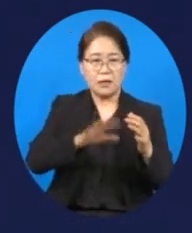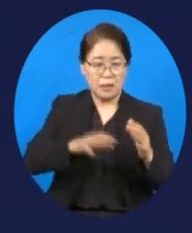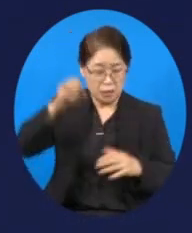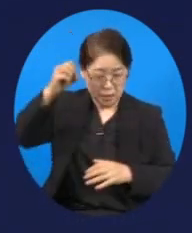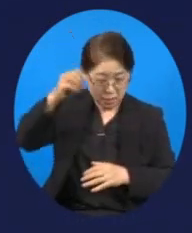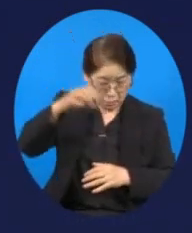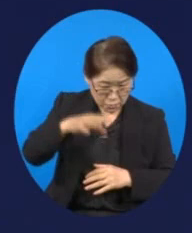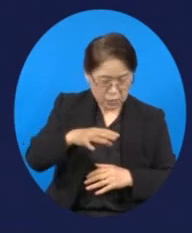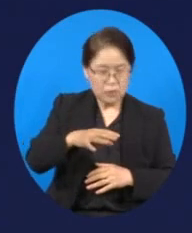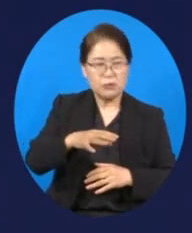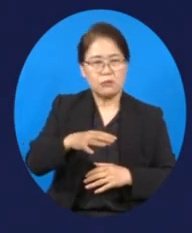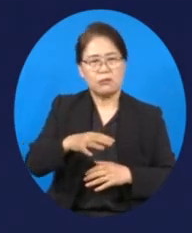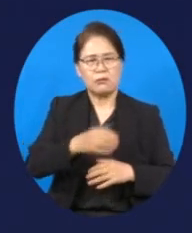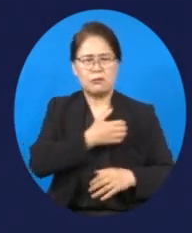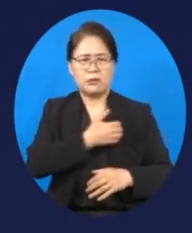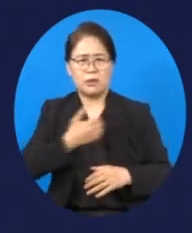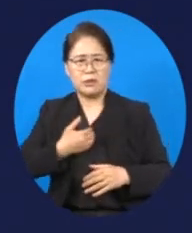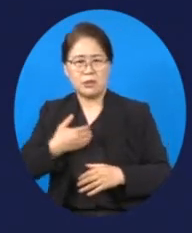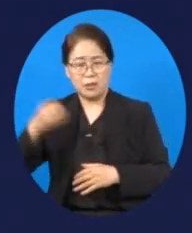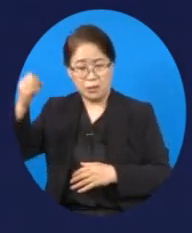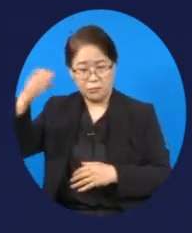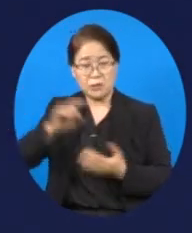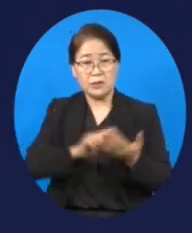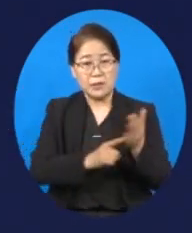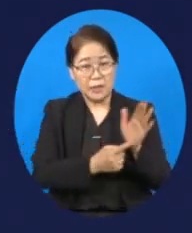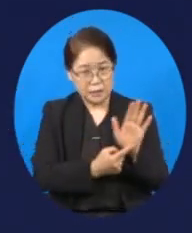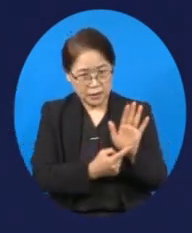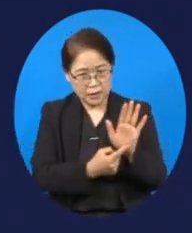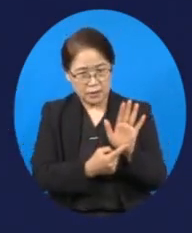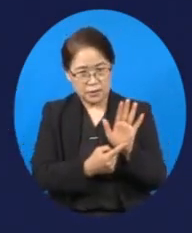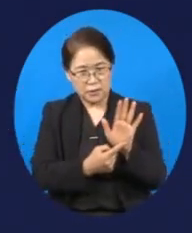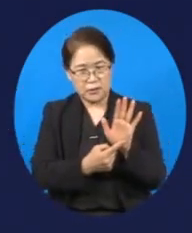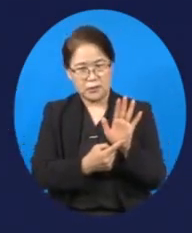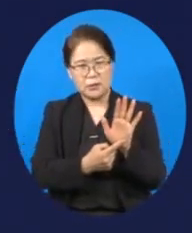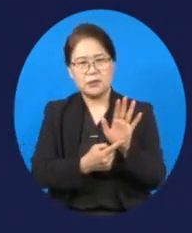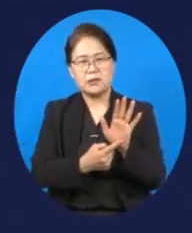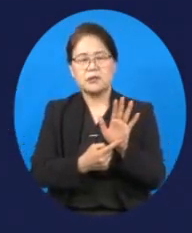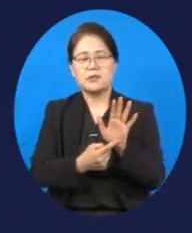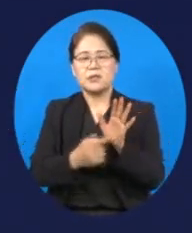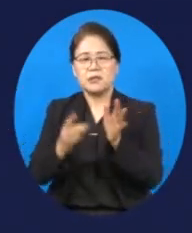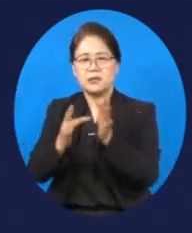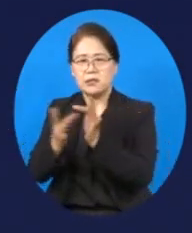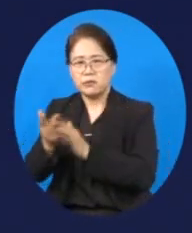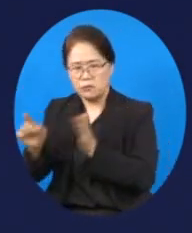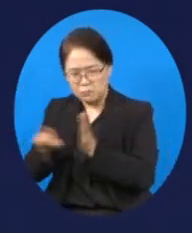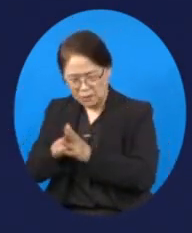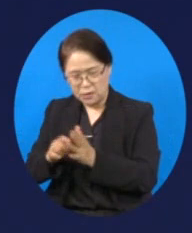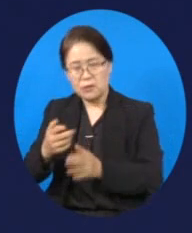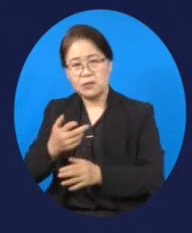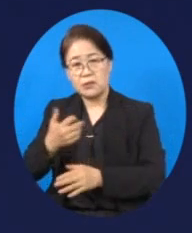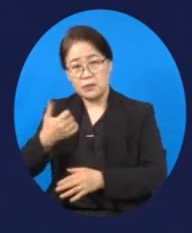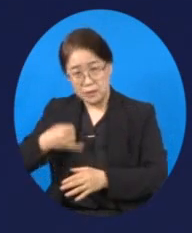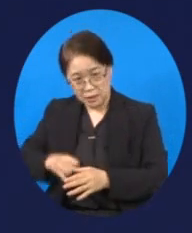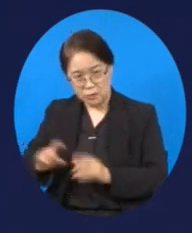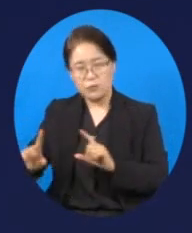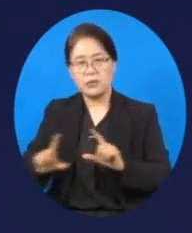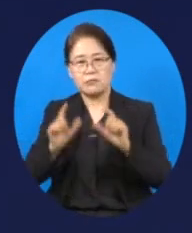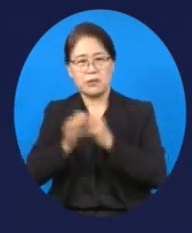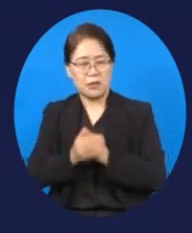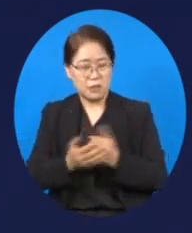빛으로 당당하게 빛을 드러내는 빛의 자녀로 살아야 됩니다 여러분의 일터에서